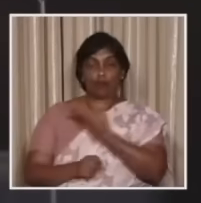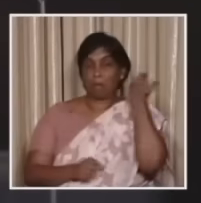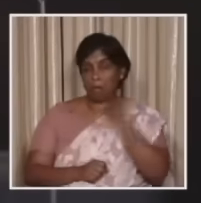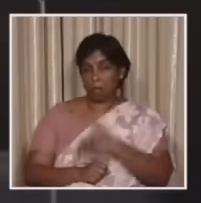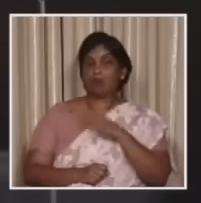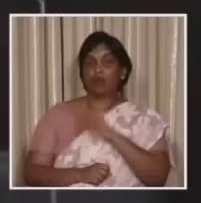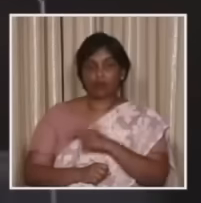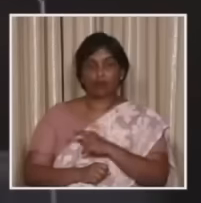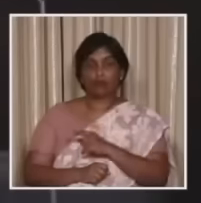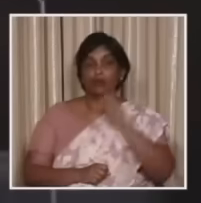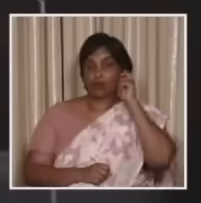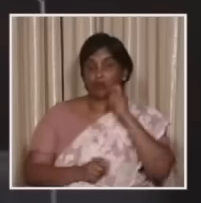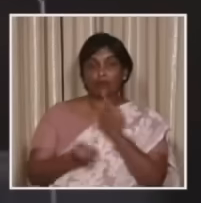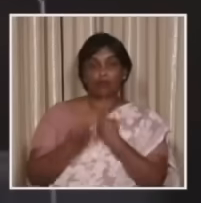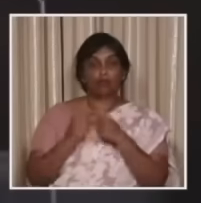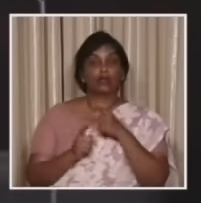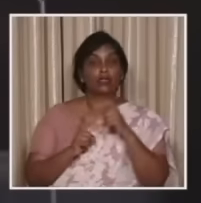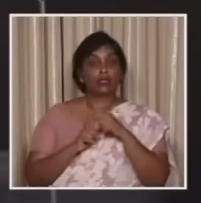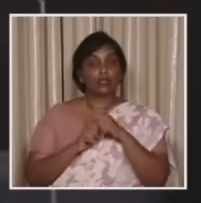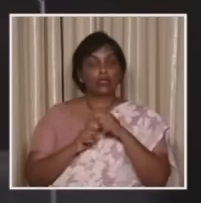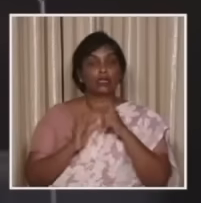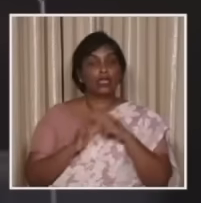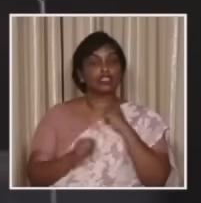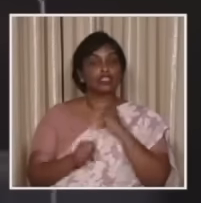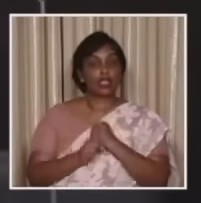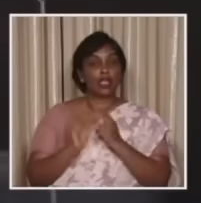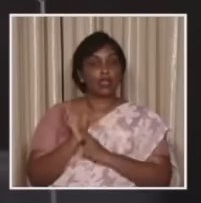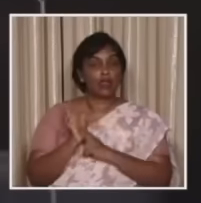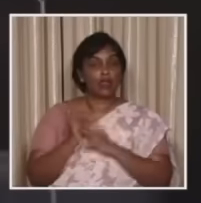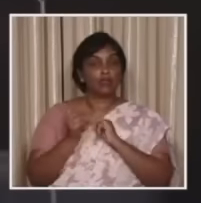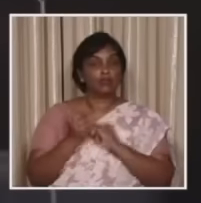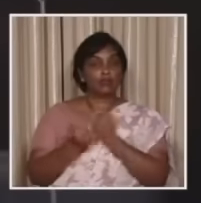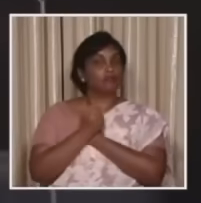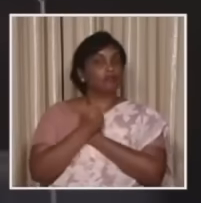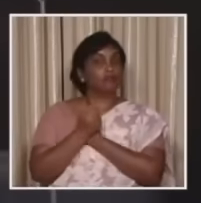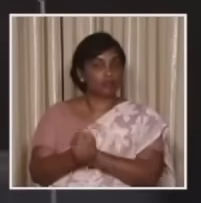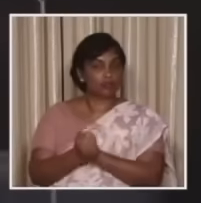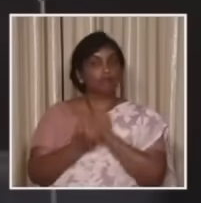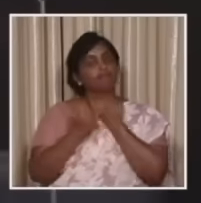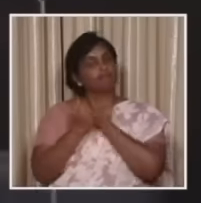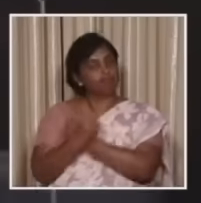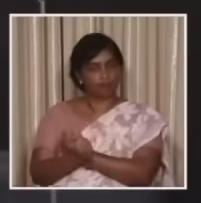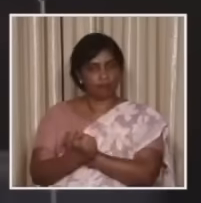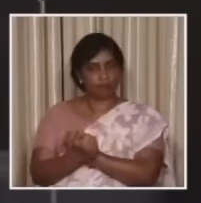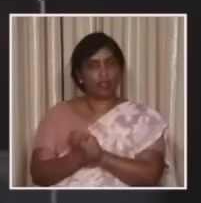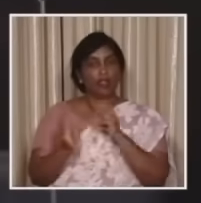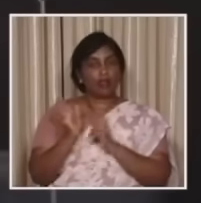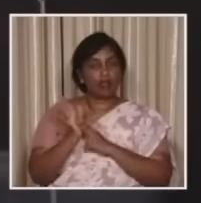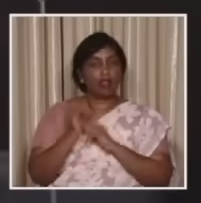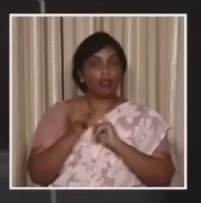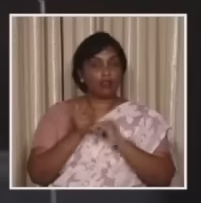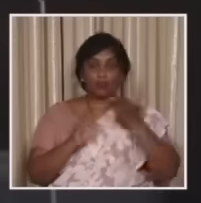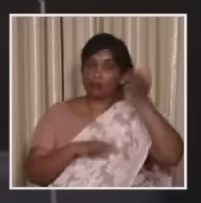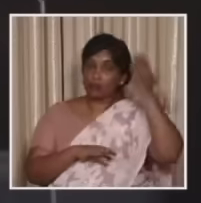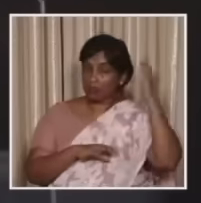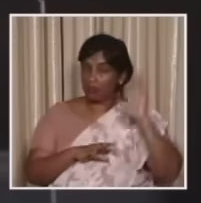ඉවරලා සත්‍ය විමර්ශන අංශයේ DIG නාලක සිල්ලා අත්අඩංගුවට ගන්න නියෝග කරලා අත්අඩංගුවට ගත්තා. නාලක සිල්ලා තමයි